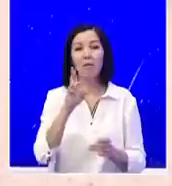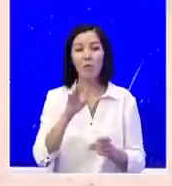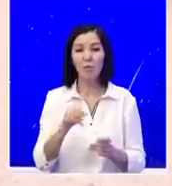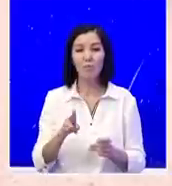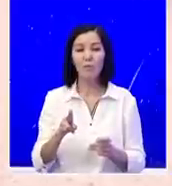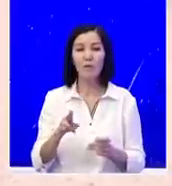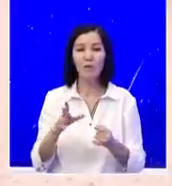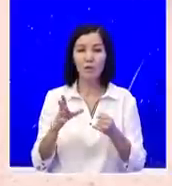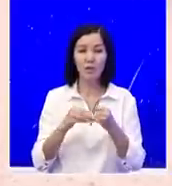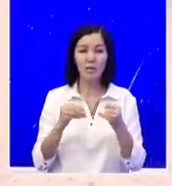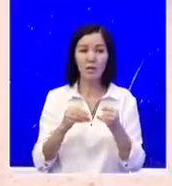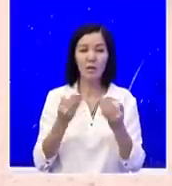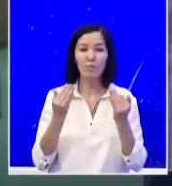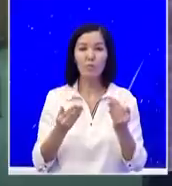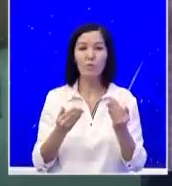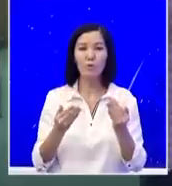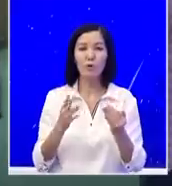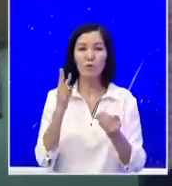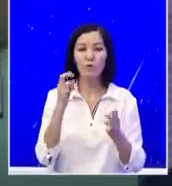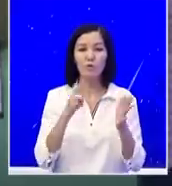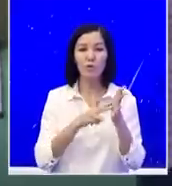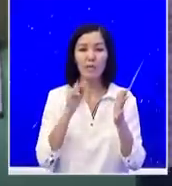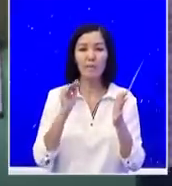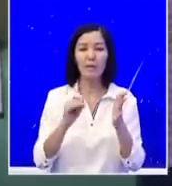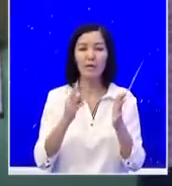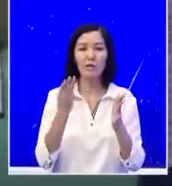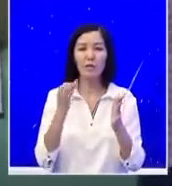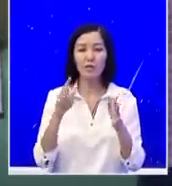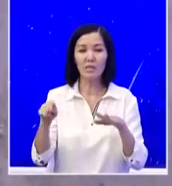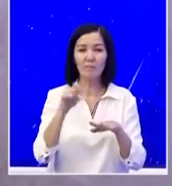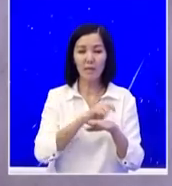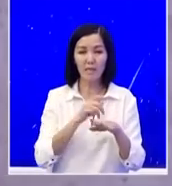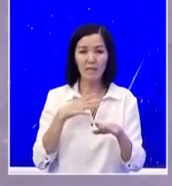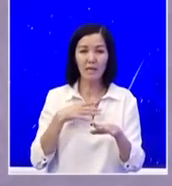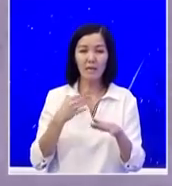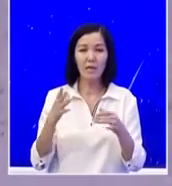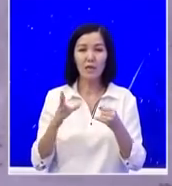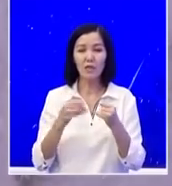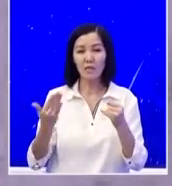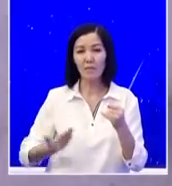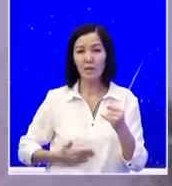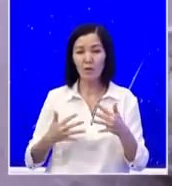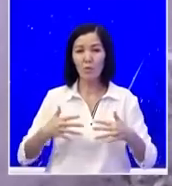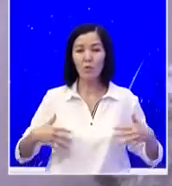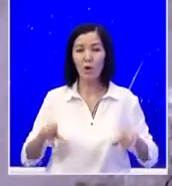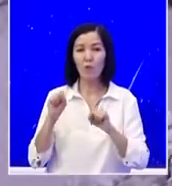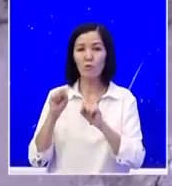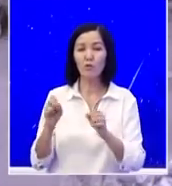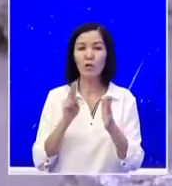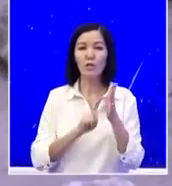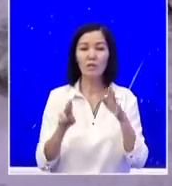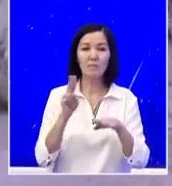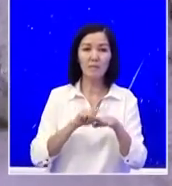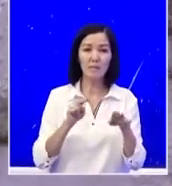шыққан бұл мекеннің бүгінгі аумағы 307 мың шаршы метр. Жер ананы мекендеген тіршілік иелерін қорғау үшін 70